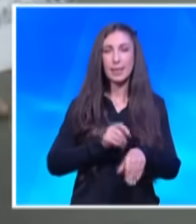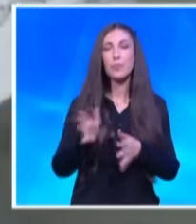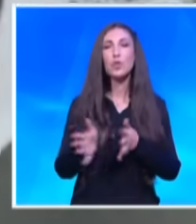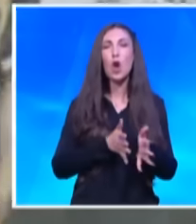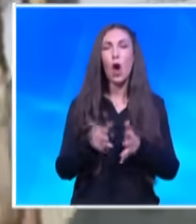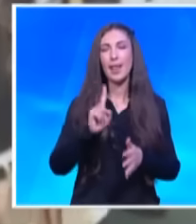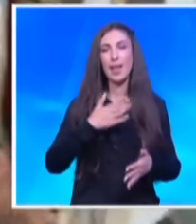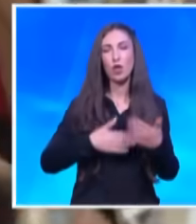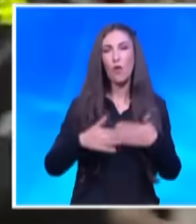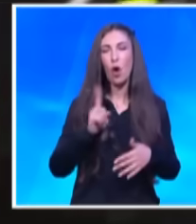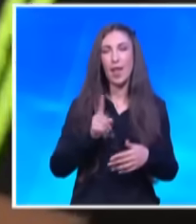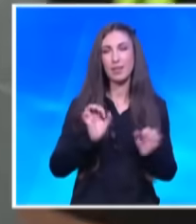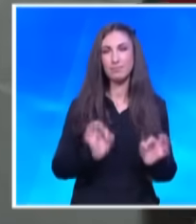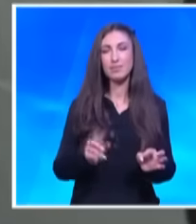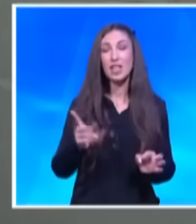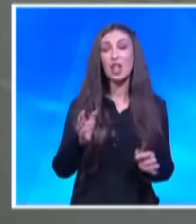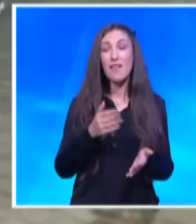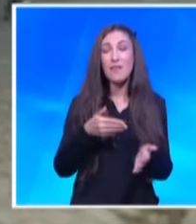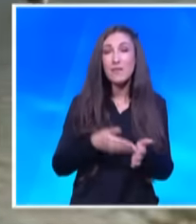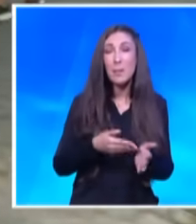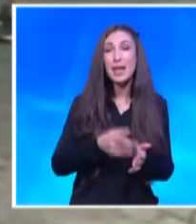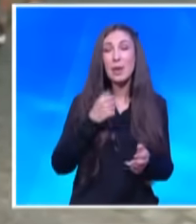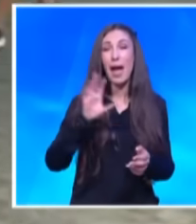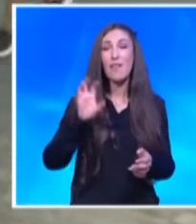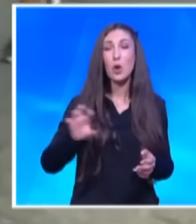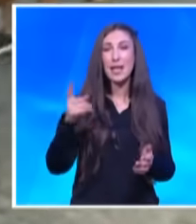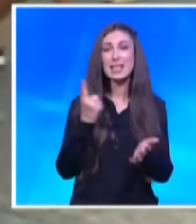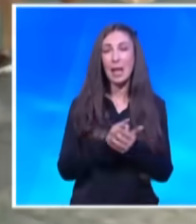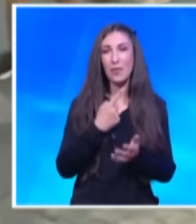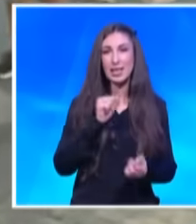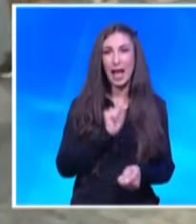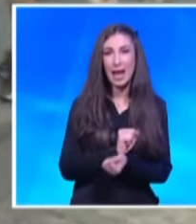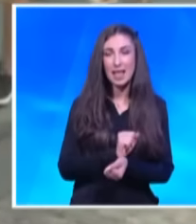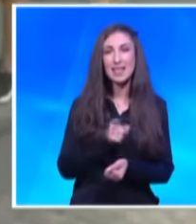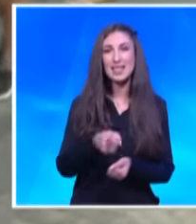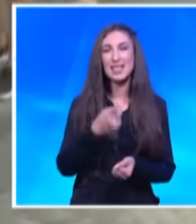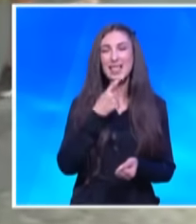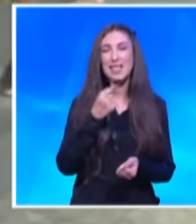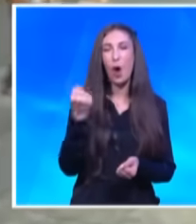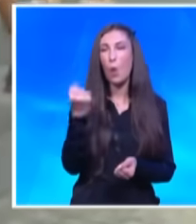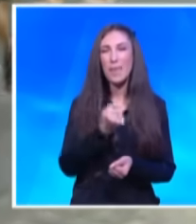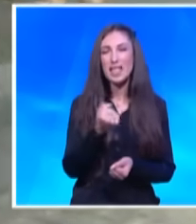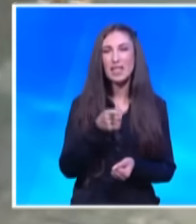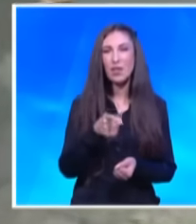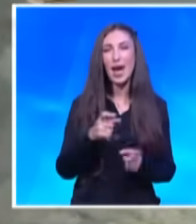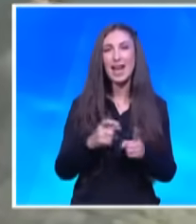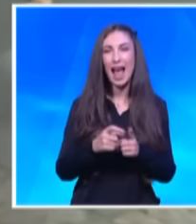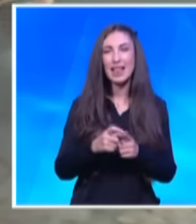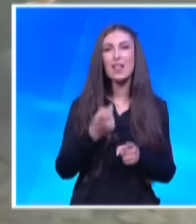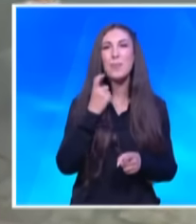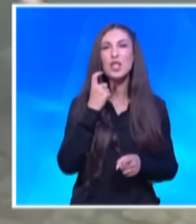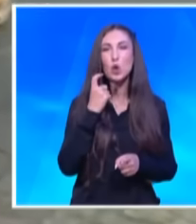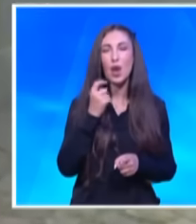Хората са недоволни от факта, че въпреки издадената европейска заповед за арест, на заподозрение за убийството Рангел